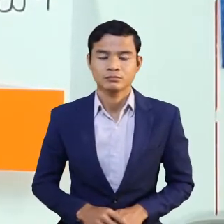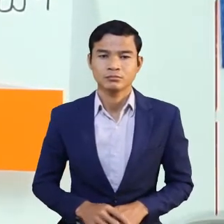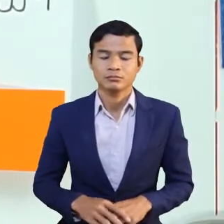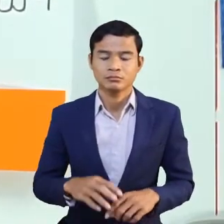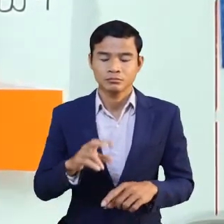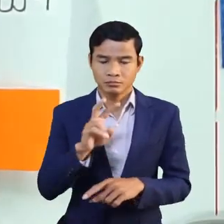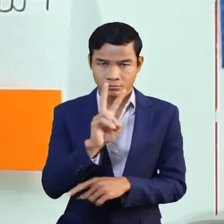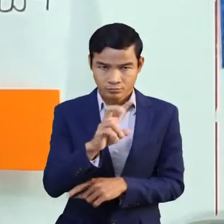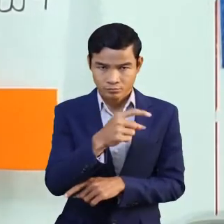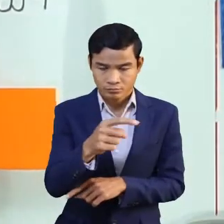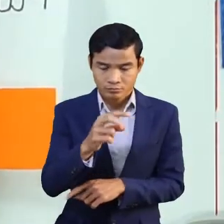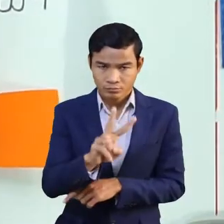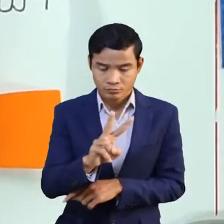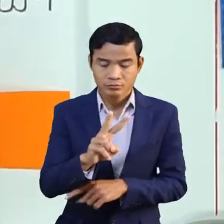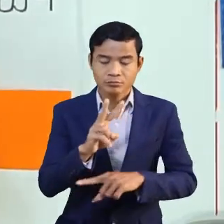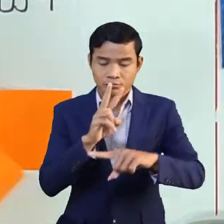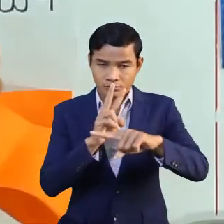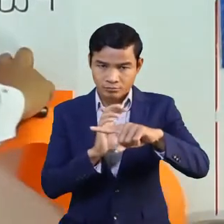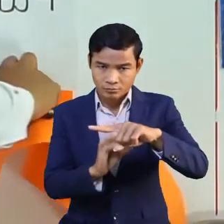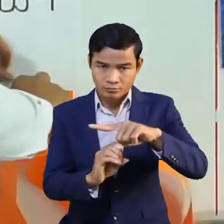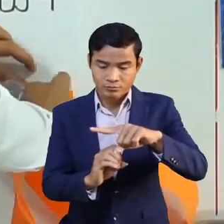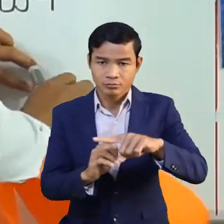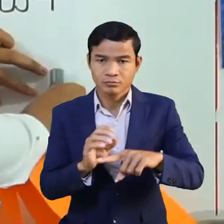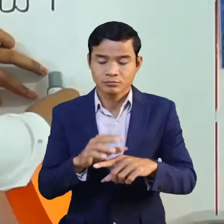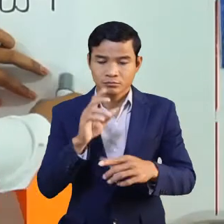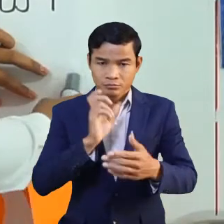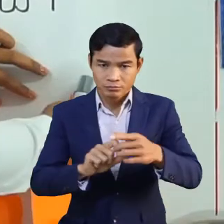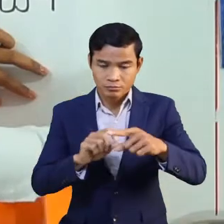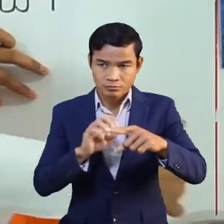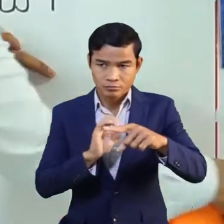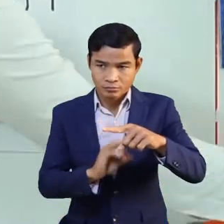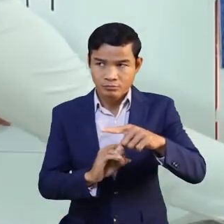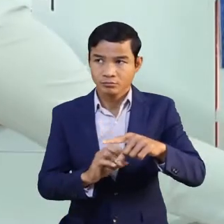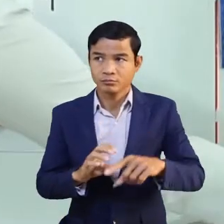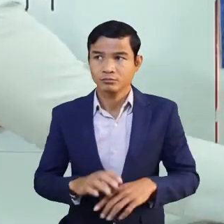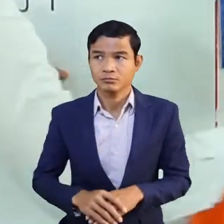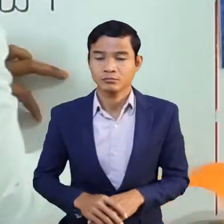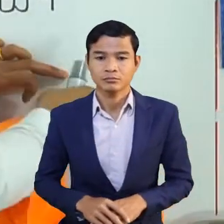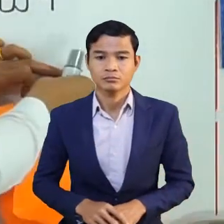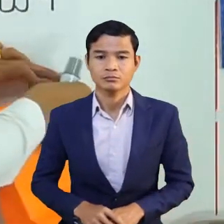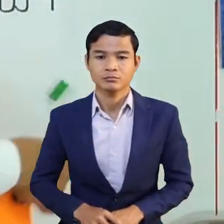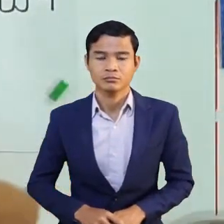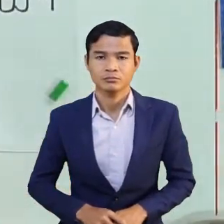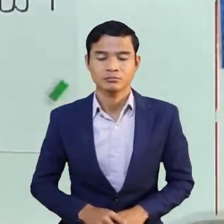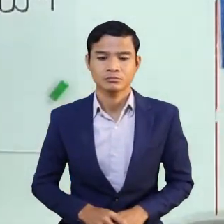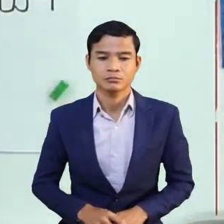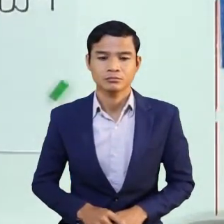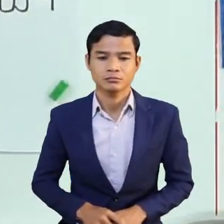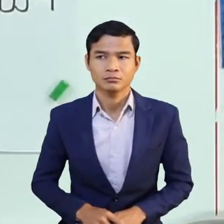ចា2ដក2នៅសល់0យើងសរសេរលេខលេខ0